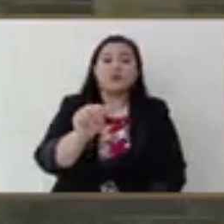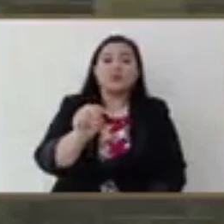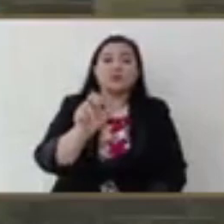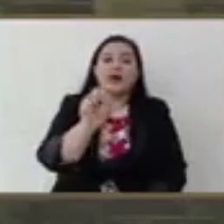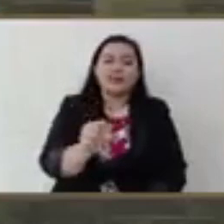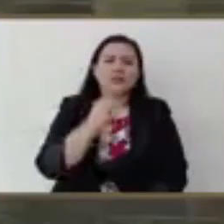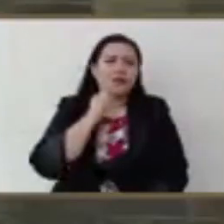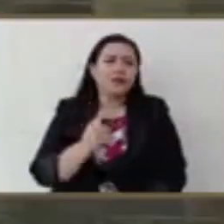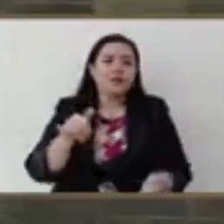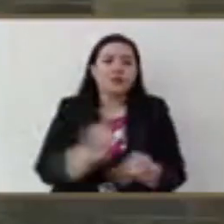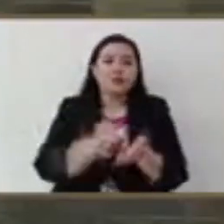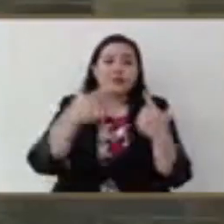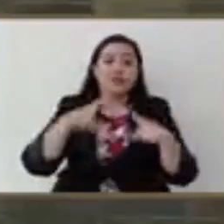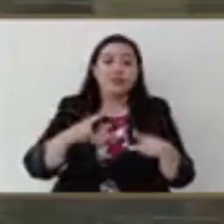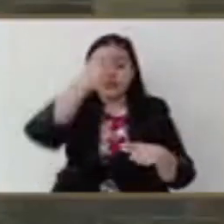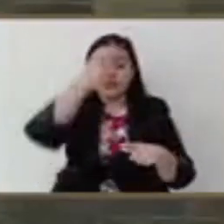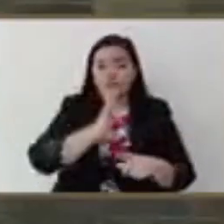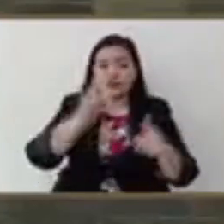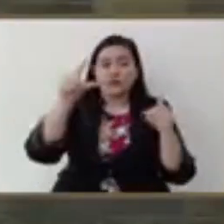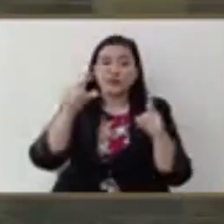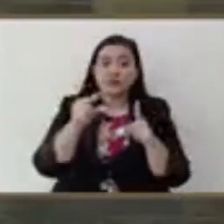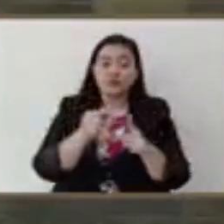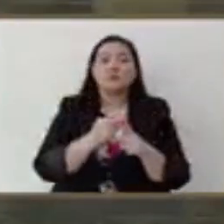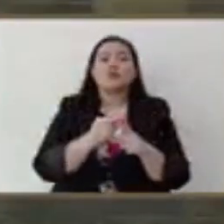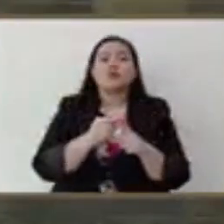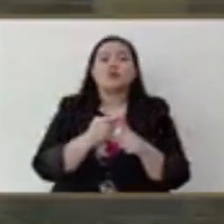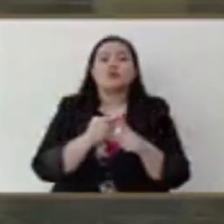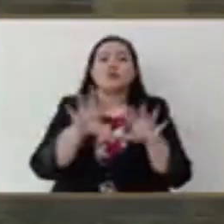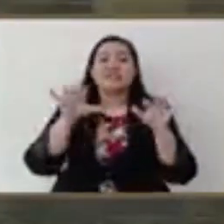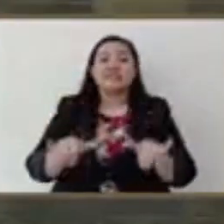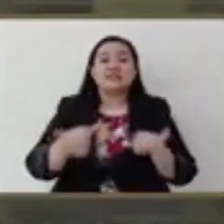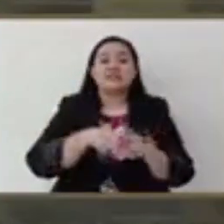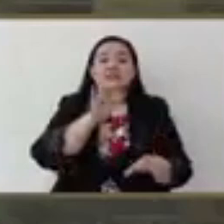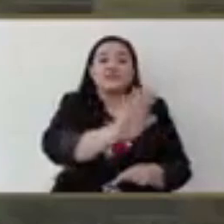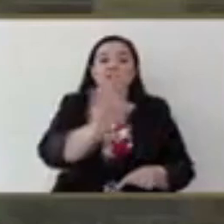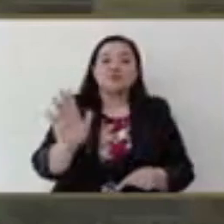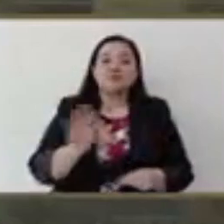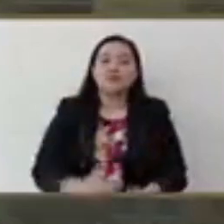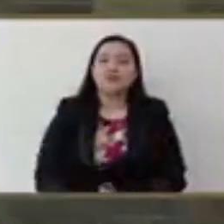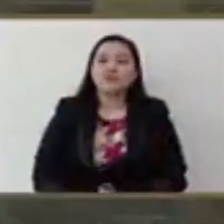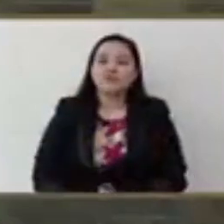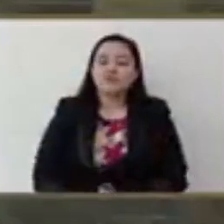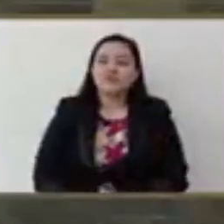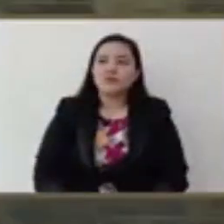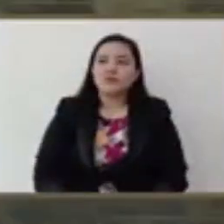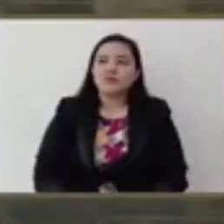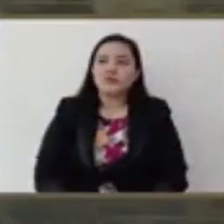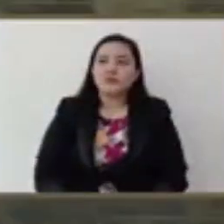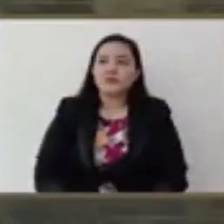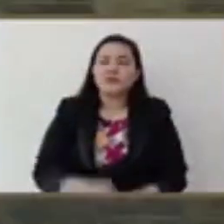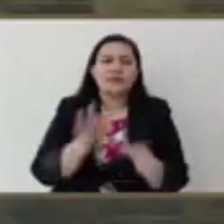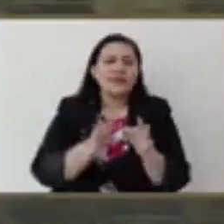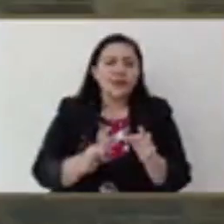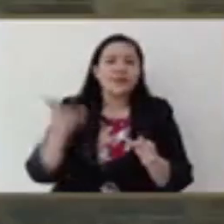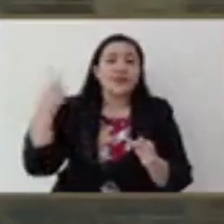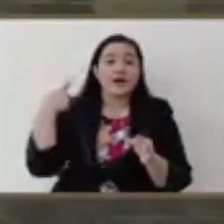God dwell in you richly. I think, mga kapatid, ako'y naniniwala na kung meron man tayong lugar na